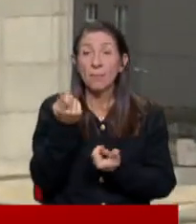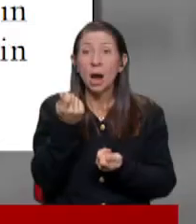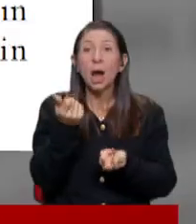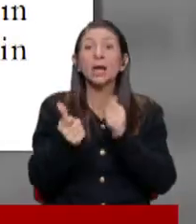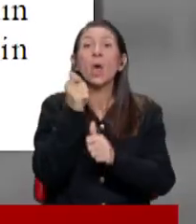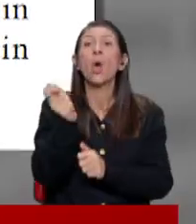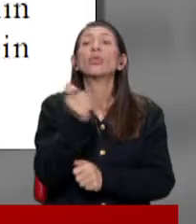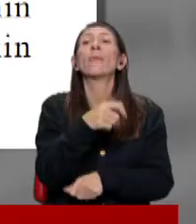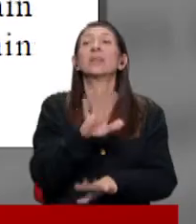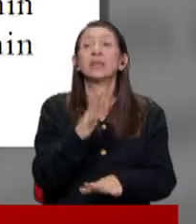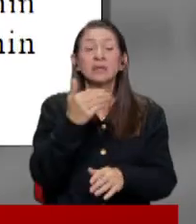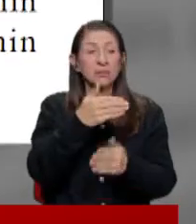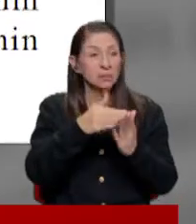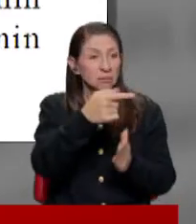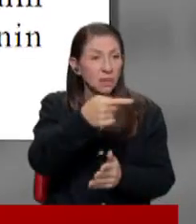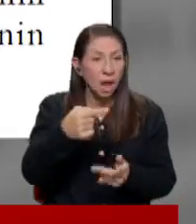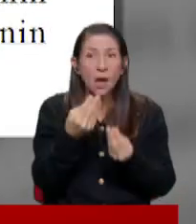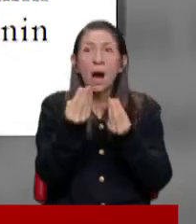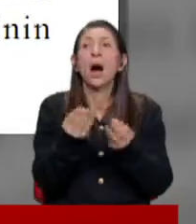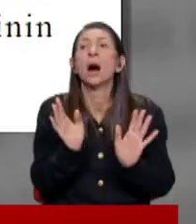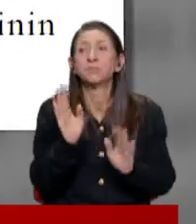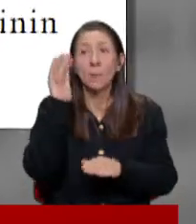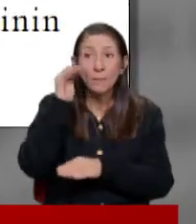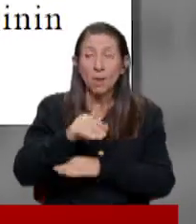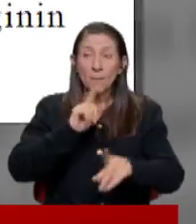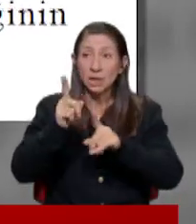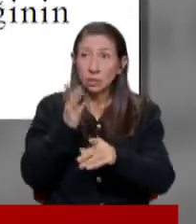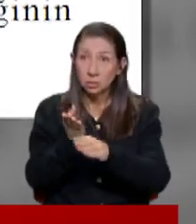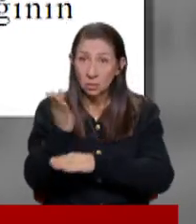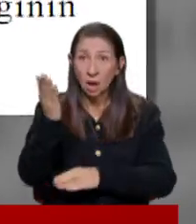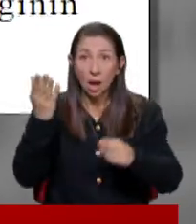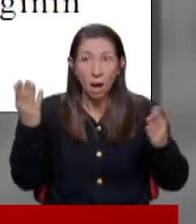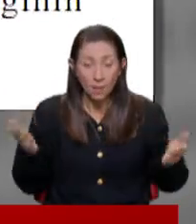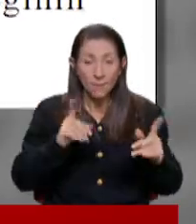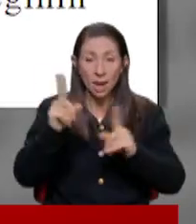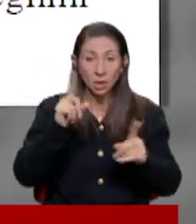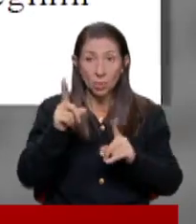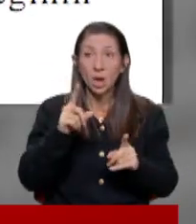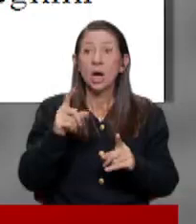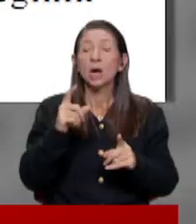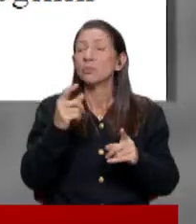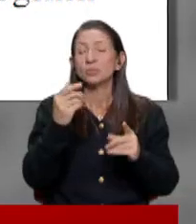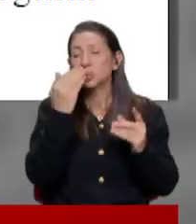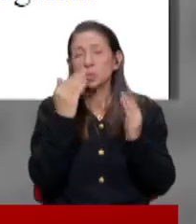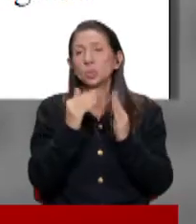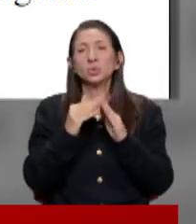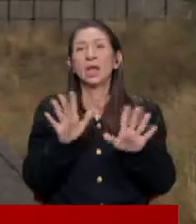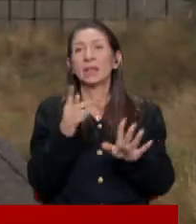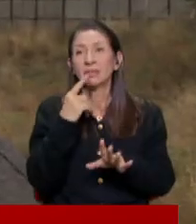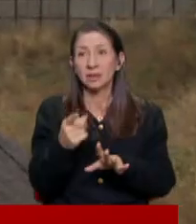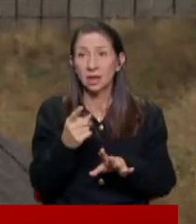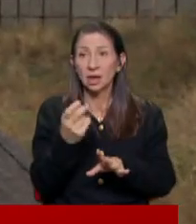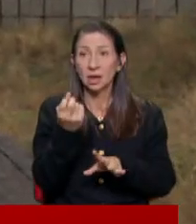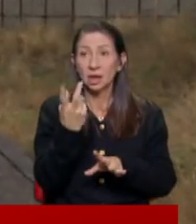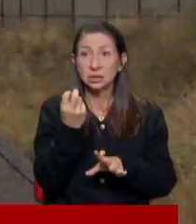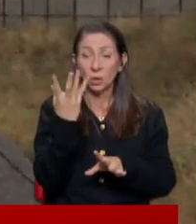paralar geri ödendi ne de daireler teslim edildi. Mağdurlar mahkemeye başvurdu ancak mahkeme kovuşturmaya yer yok dedi.